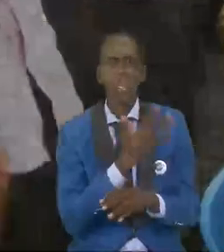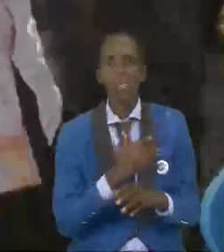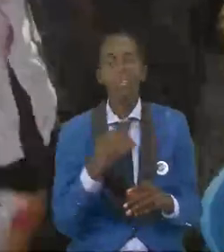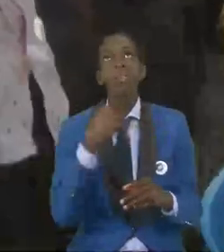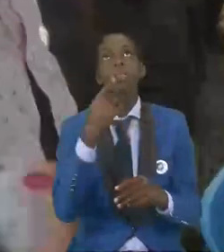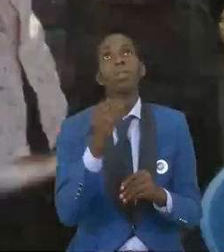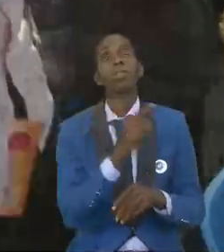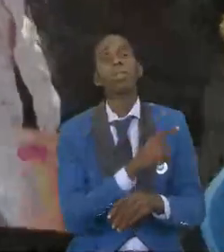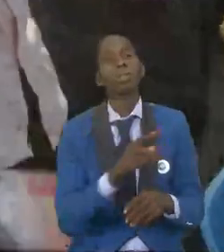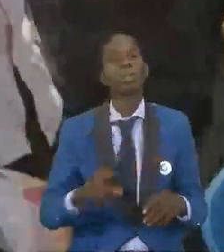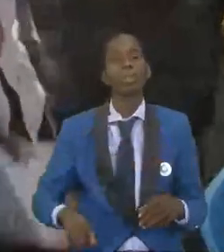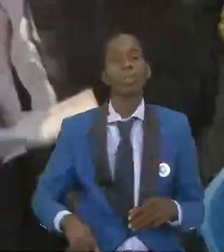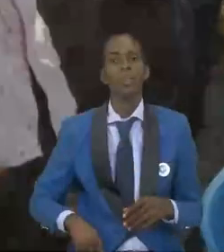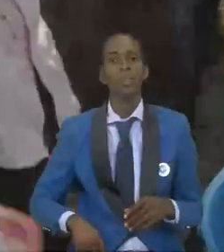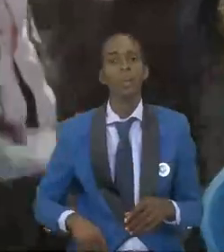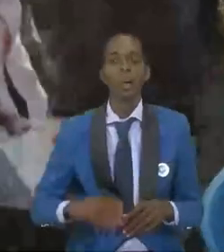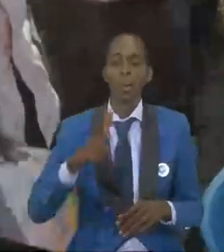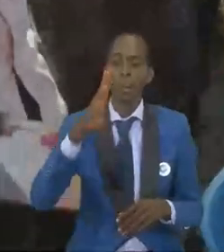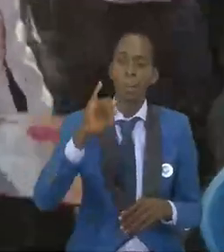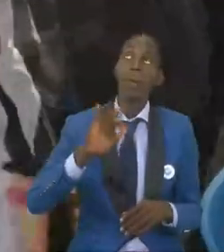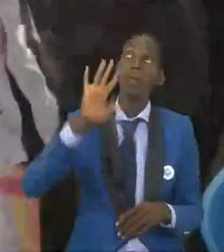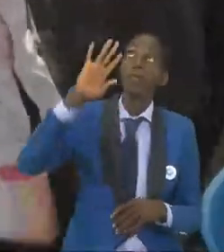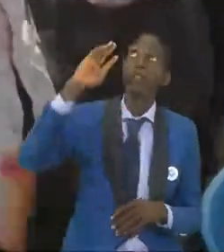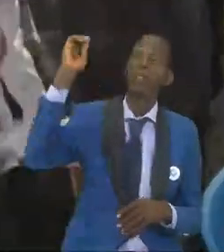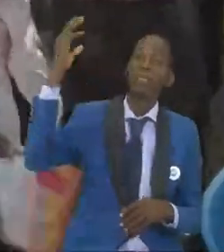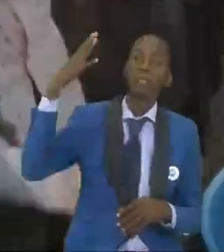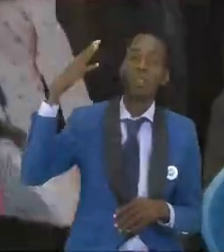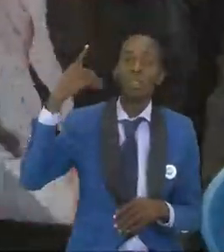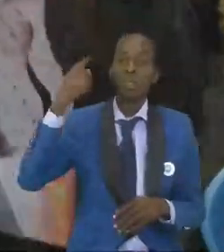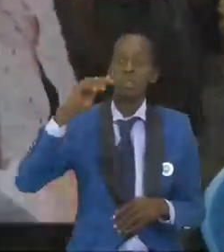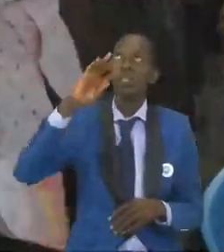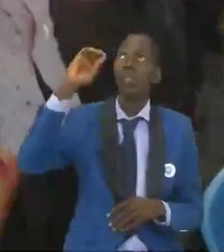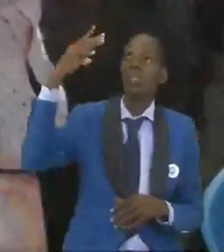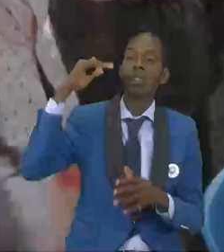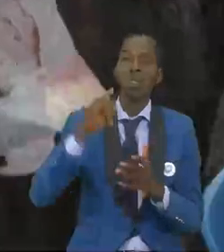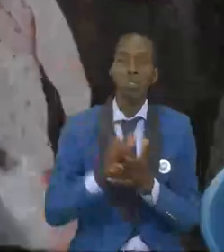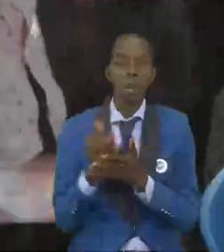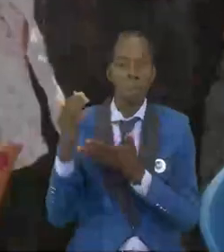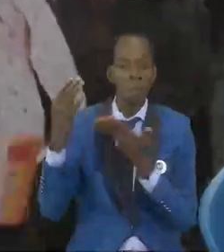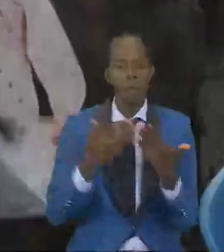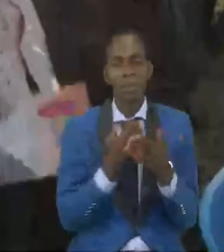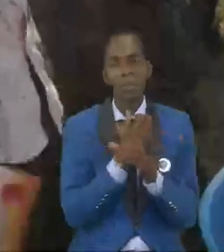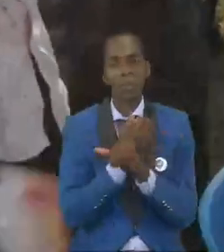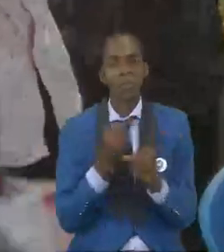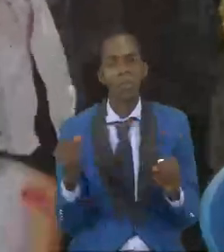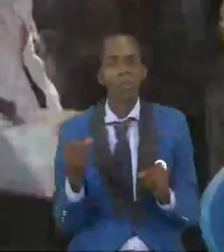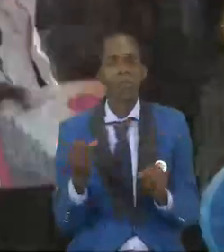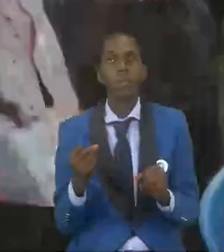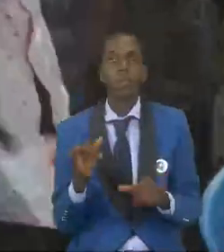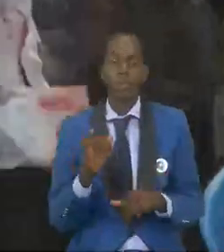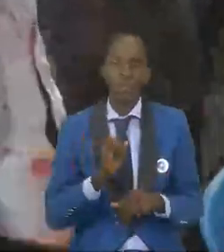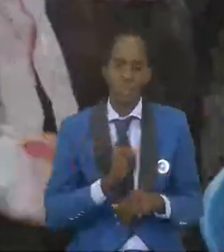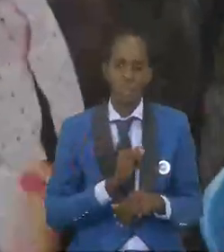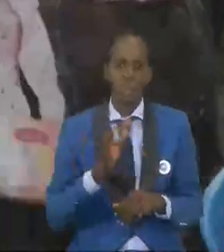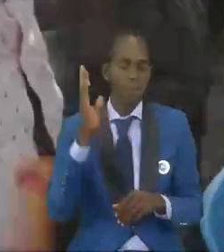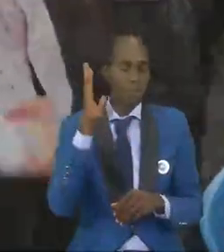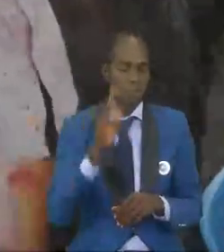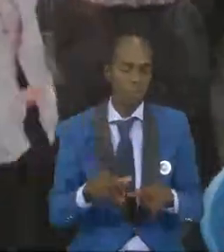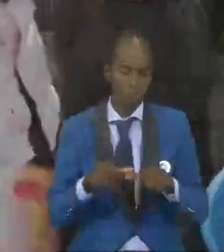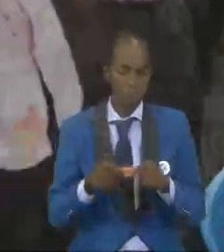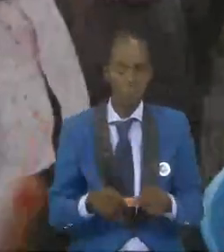par le Seigneur dit seigneur par ta grâce la grâce